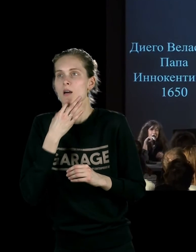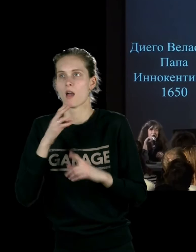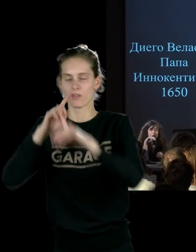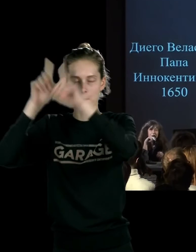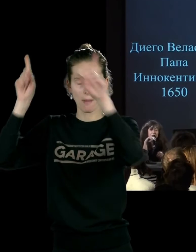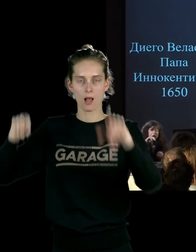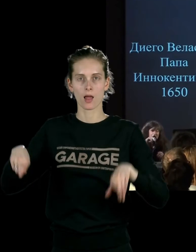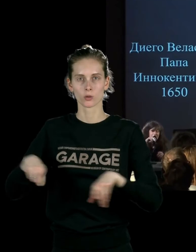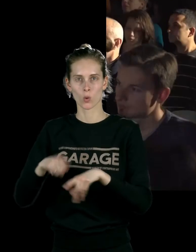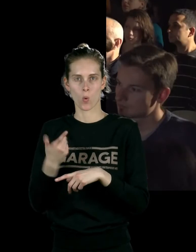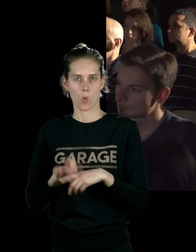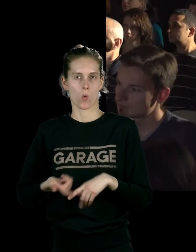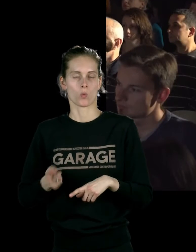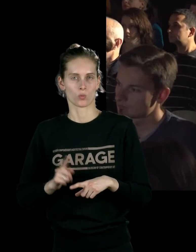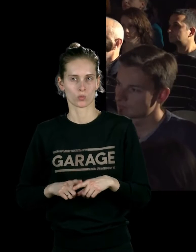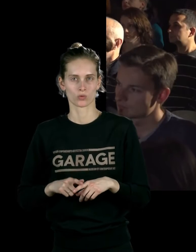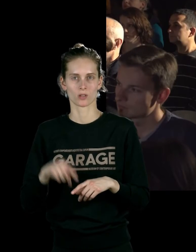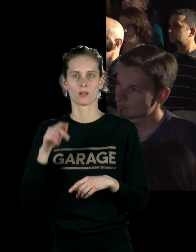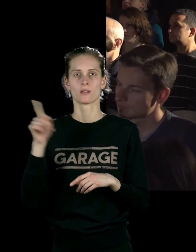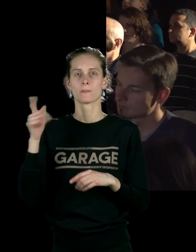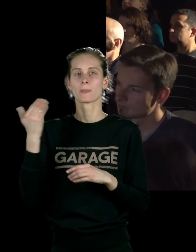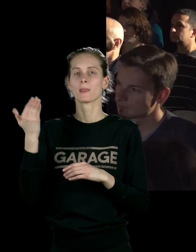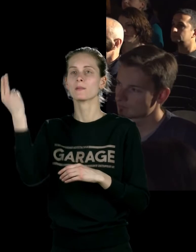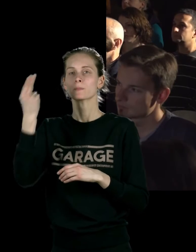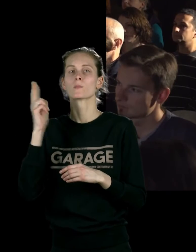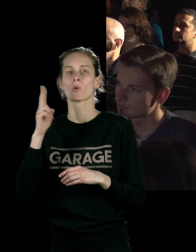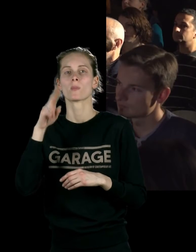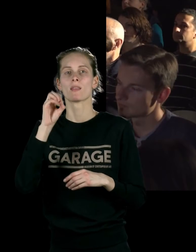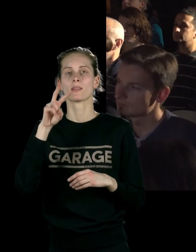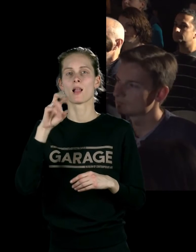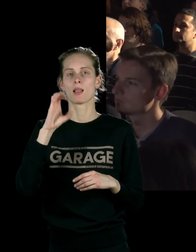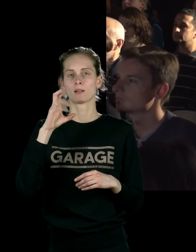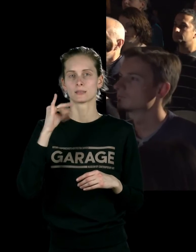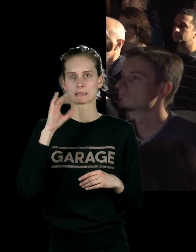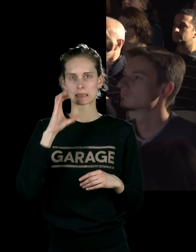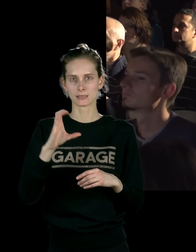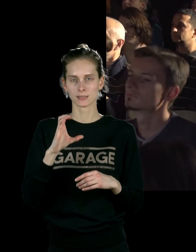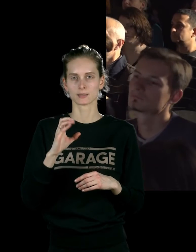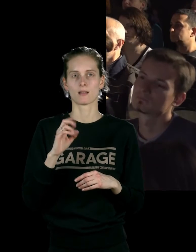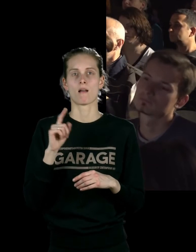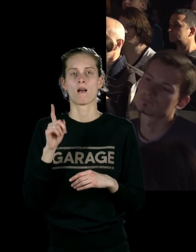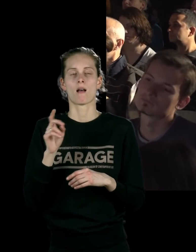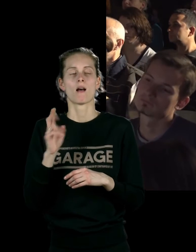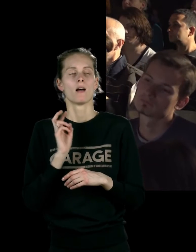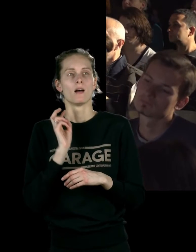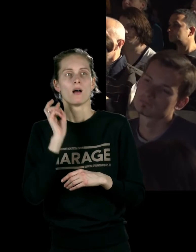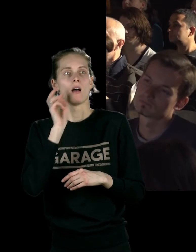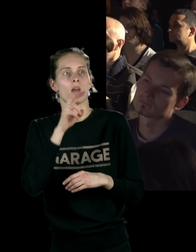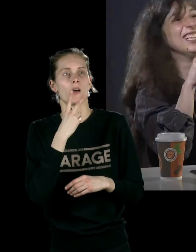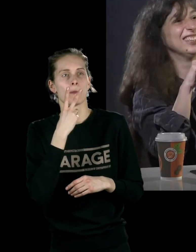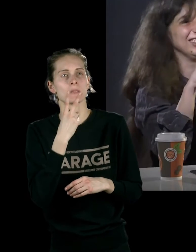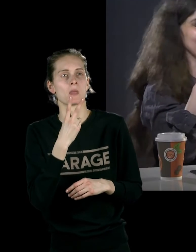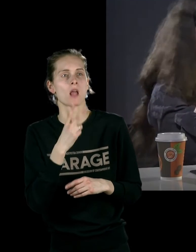в Риме где-то, произведение Веласкеса находится, он не пошел смотреть оригинал, потому что ему